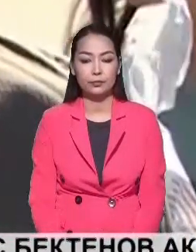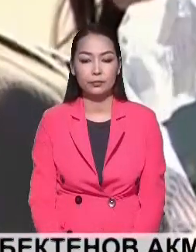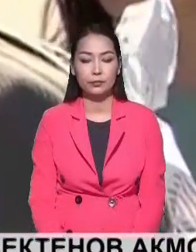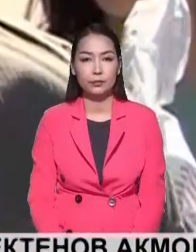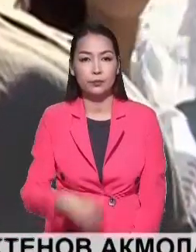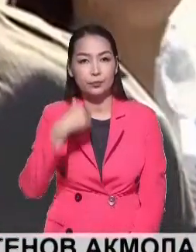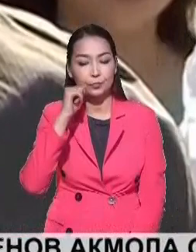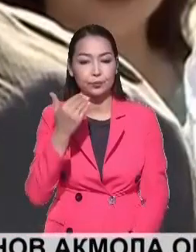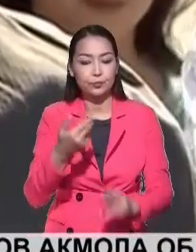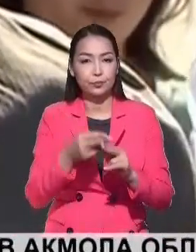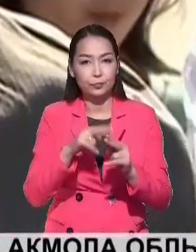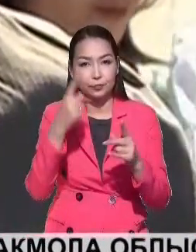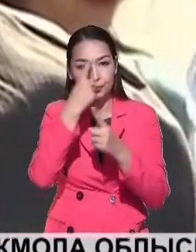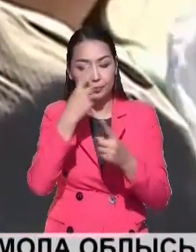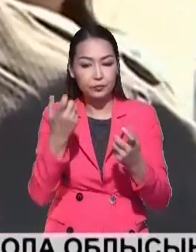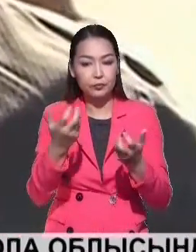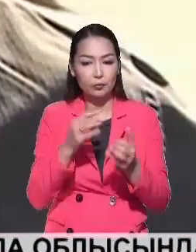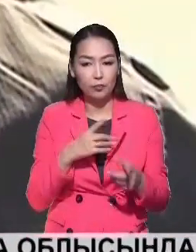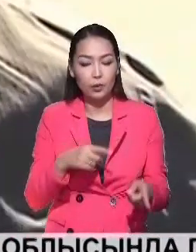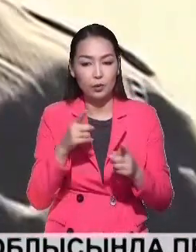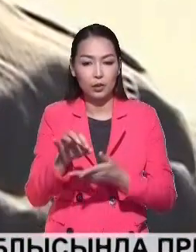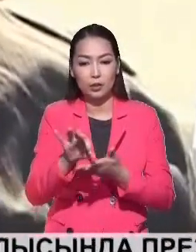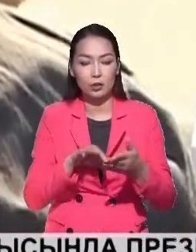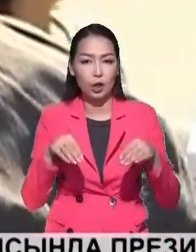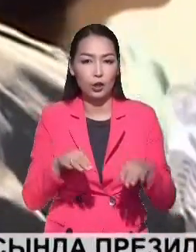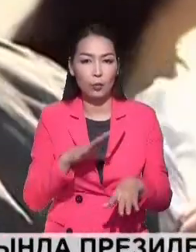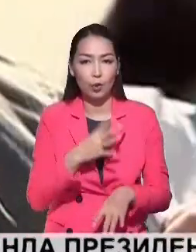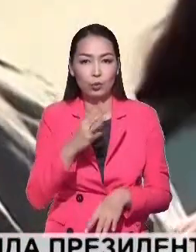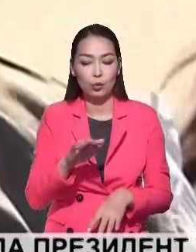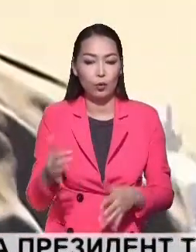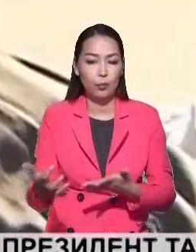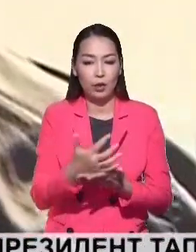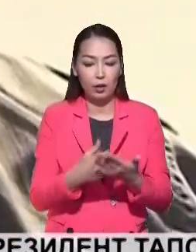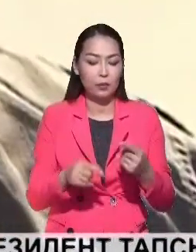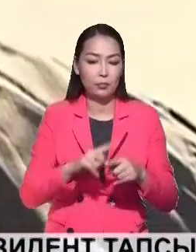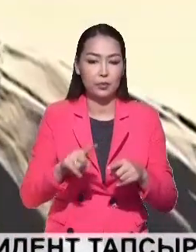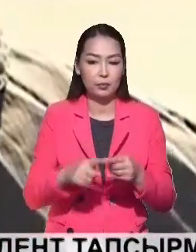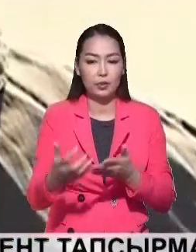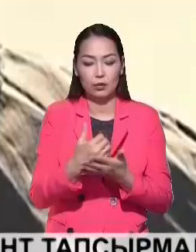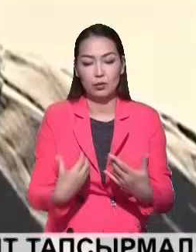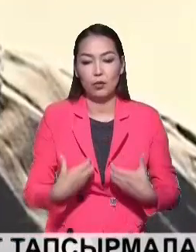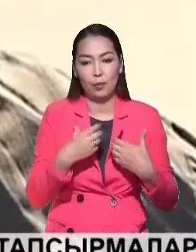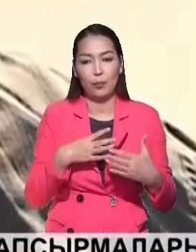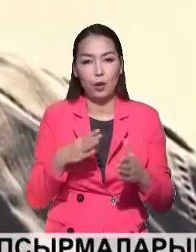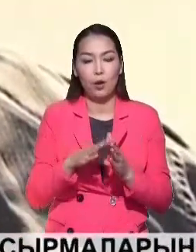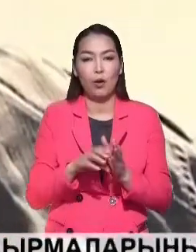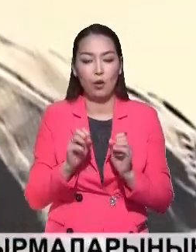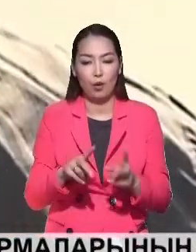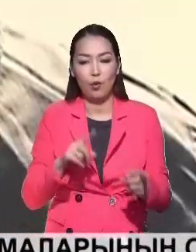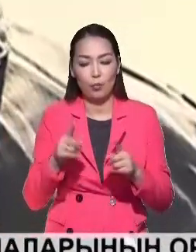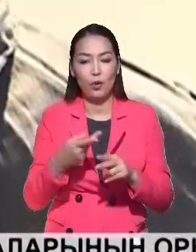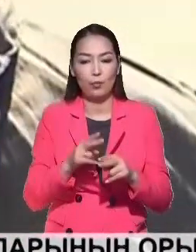Кеше біз көшу туралы ескерту алдық. Бірден әрекетке көштік. Төрт баламды алып, тез-тез жиналдым. Қорқып кеттік. Қауіпсіз елмейді. Сондықтан